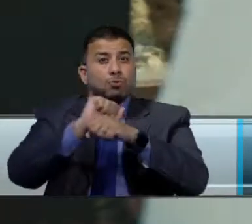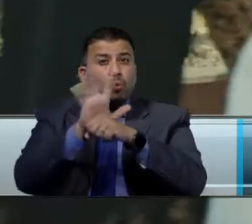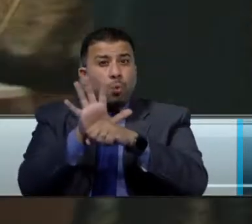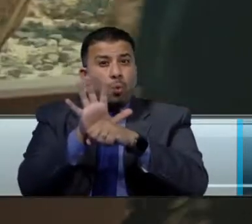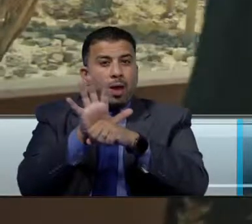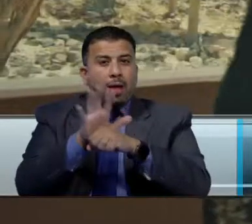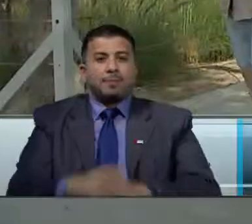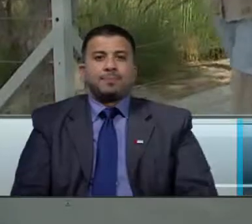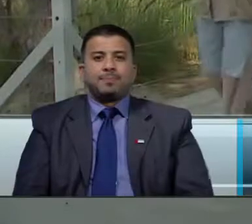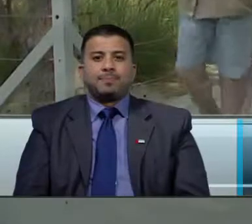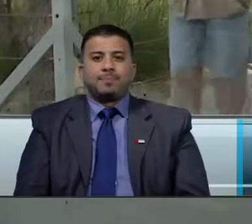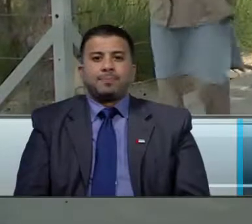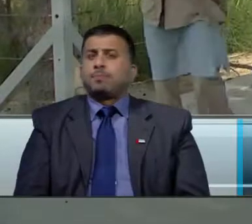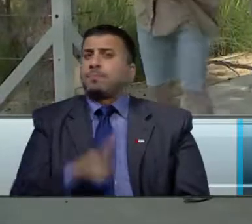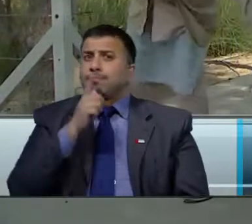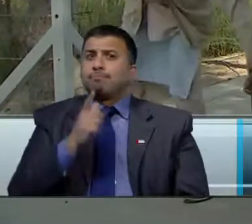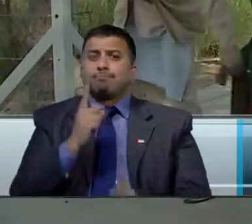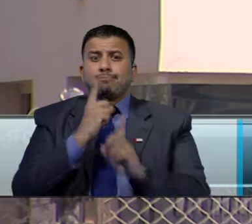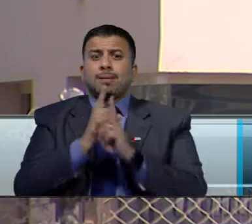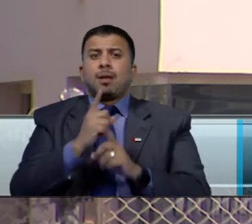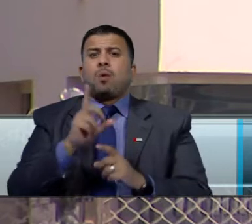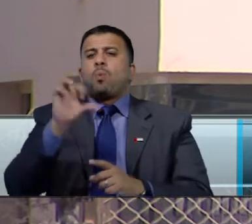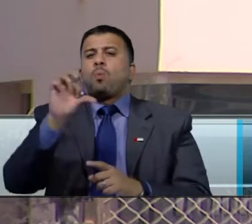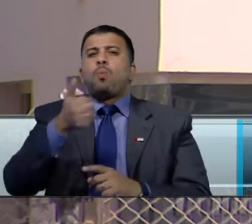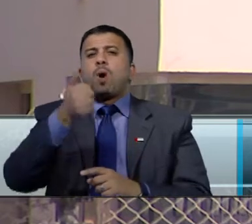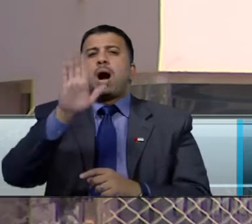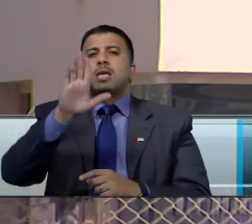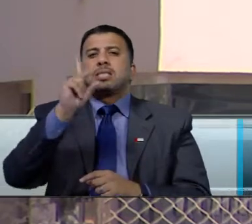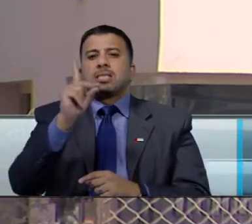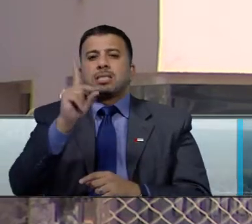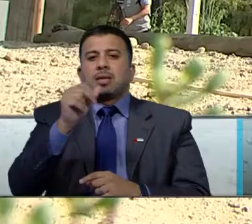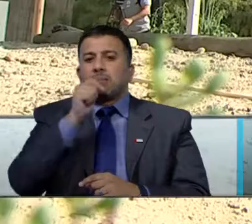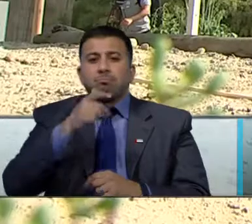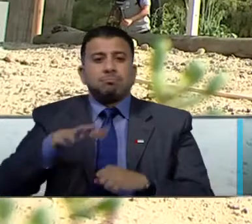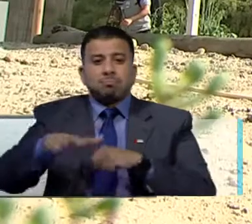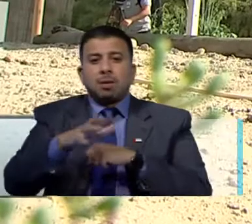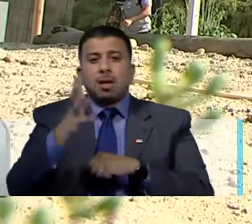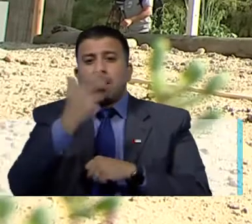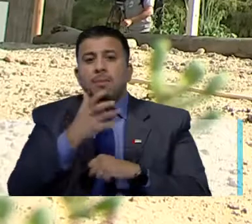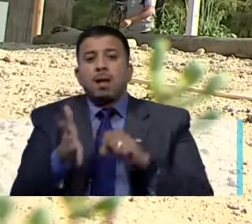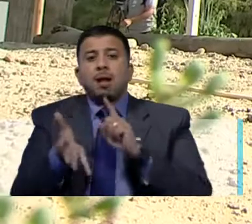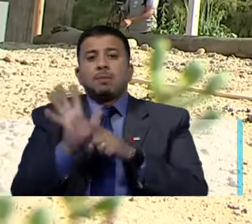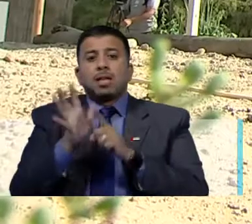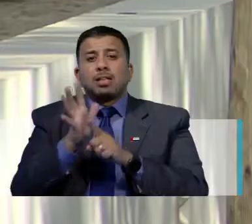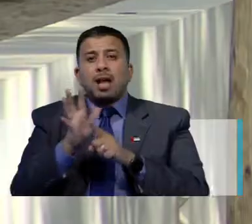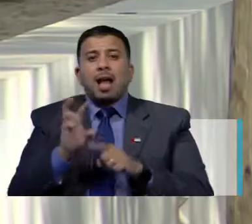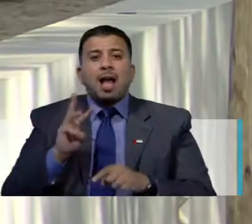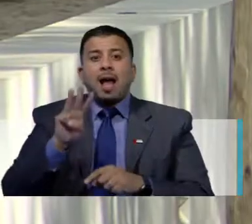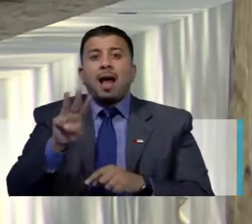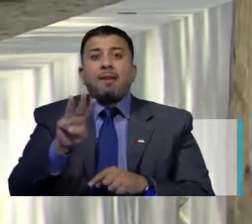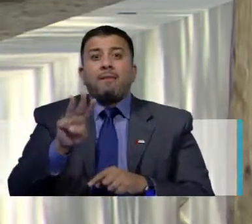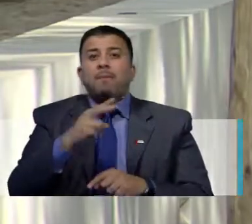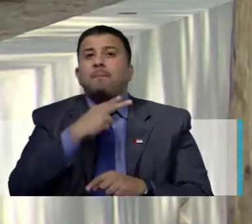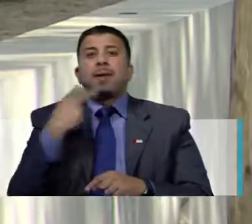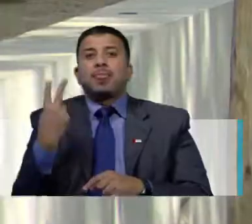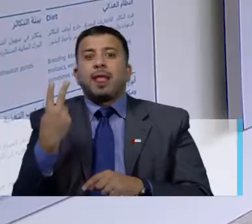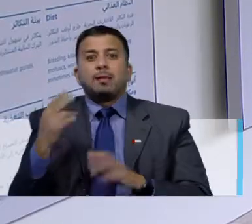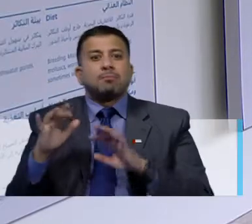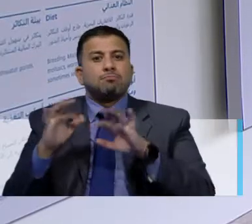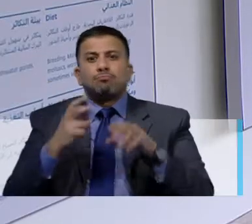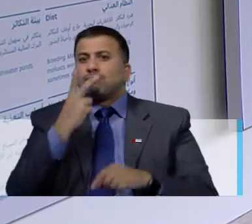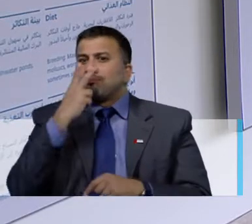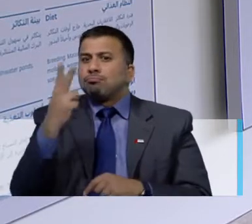كوفيد-19، حيث استقبل مركز واسط للأراضي الرطبة أكثر من 15,200 زائر اطلعوا